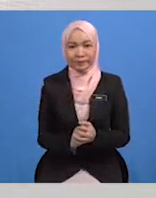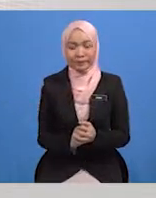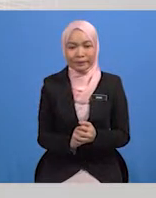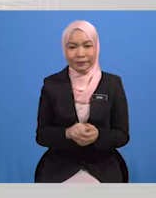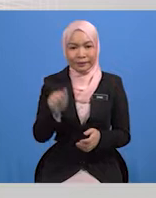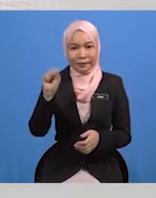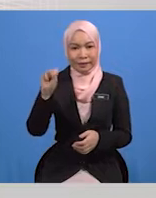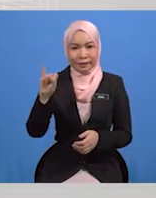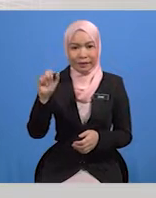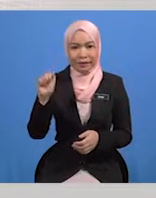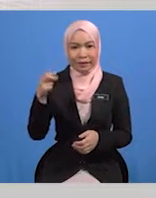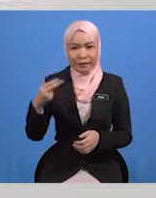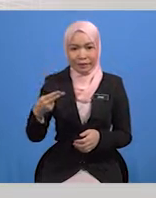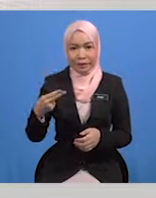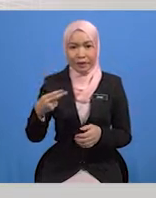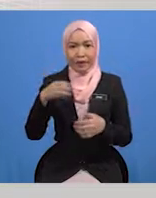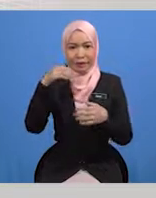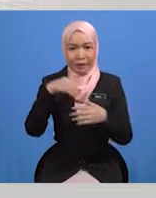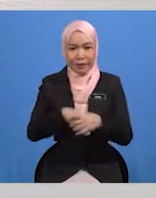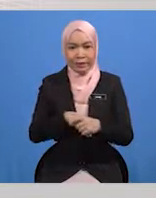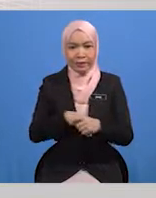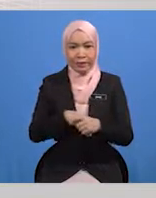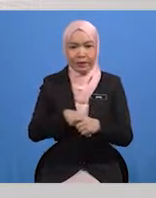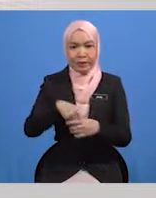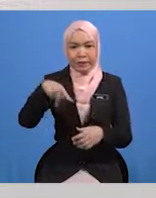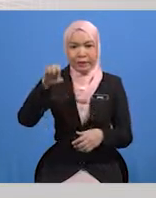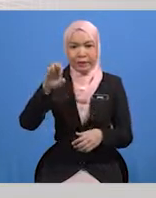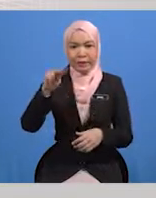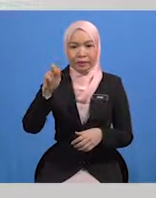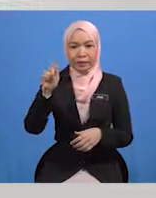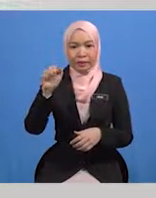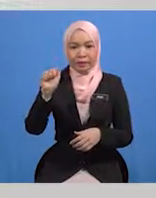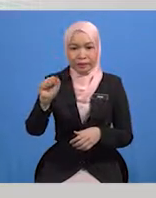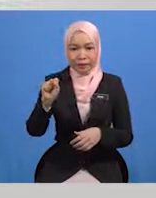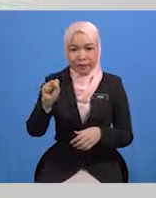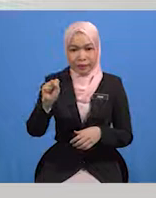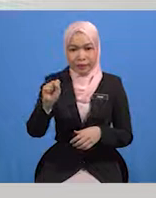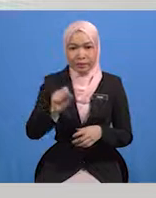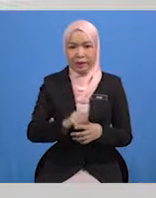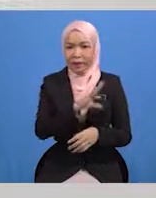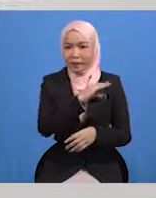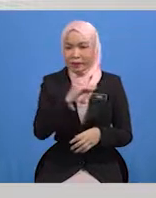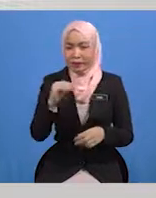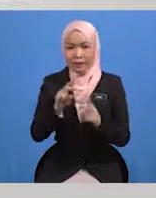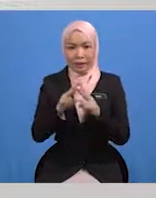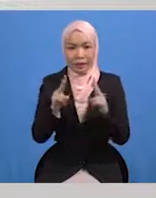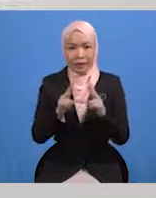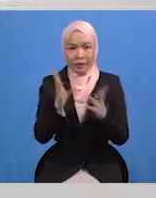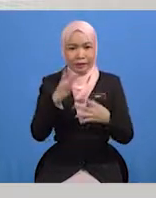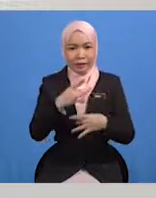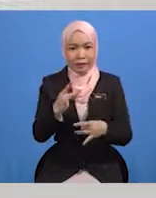Asiah Samiah masuk ke pentas. Dia kelihatan riang. Dia bermain